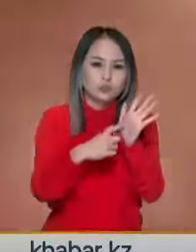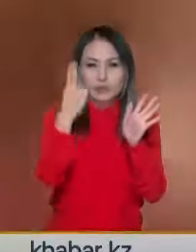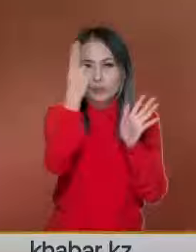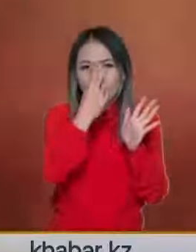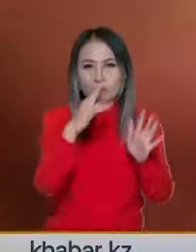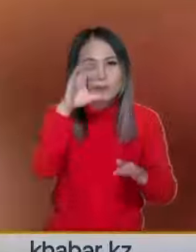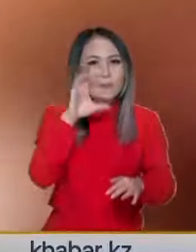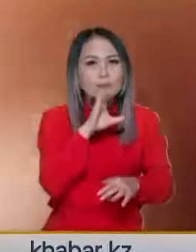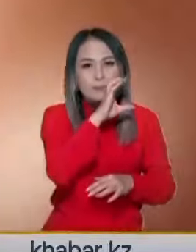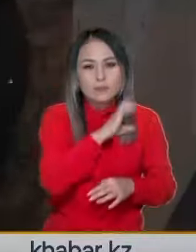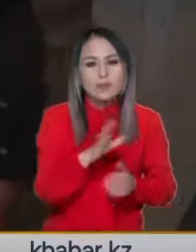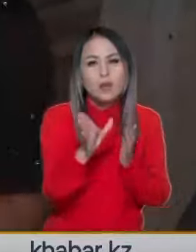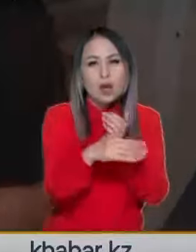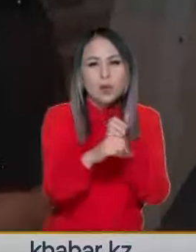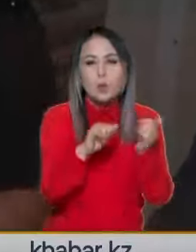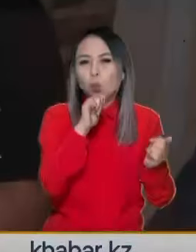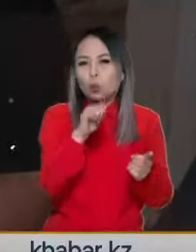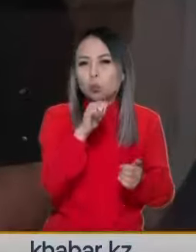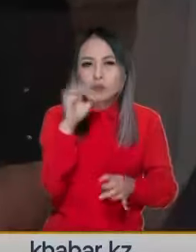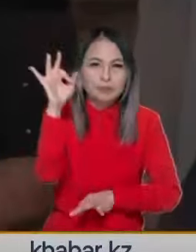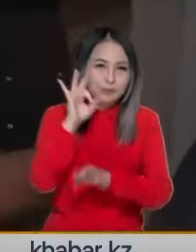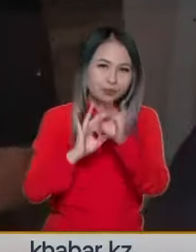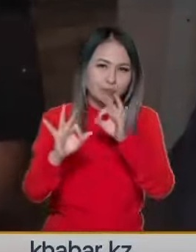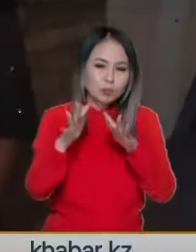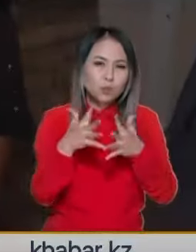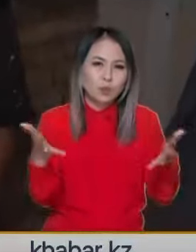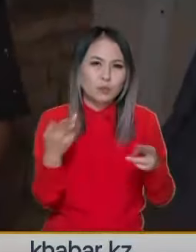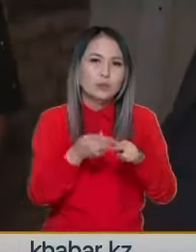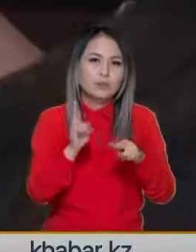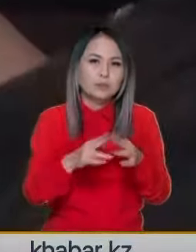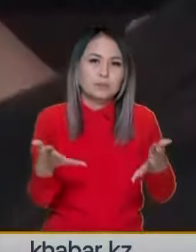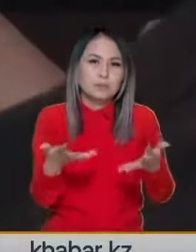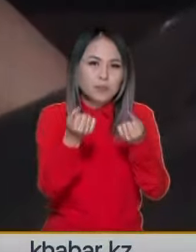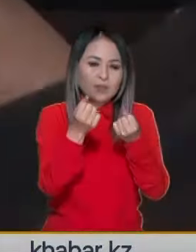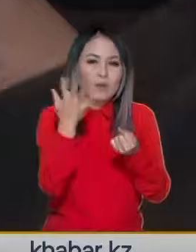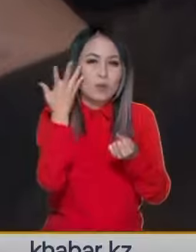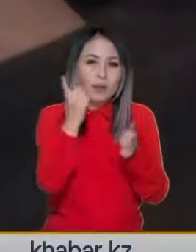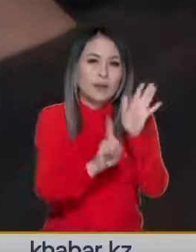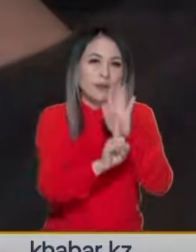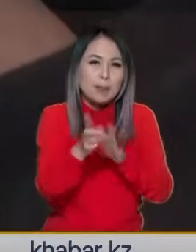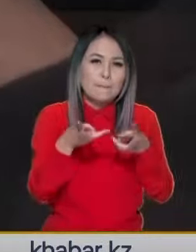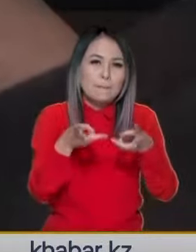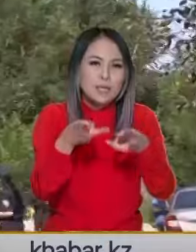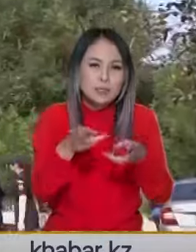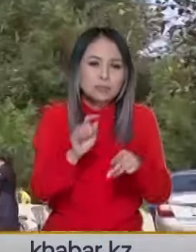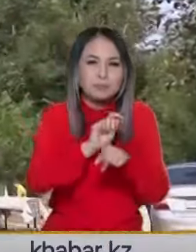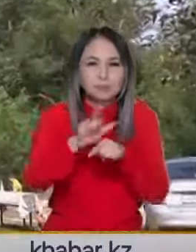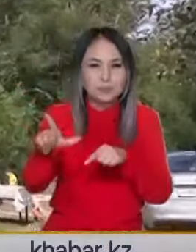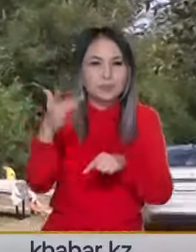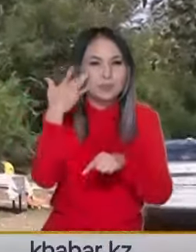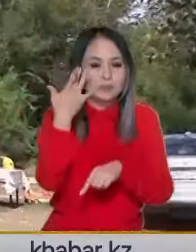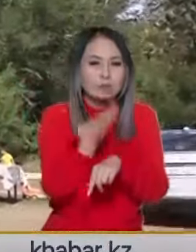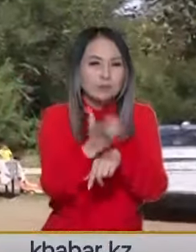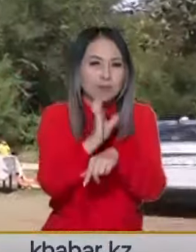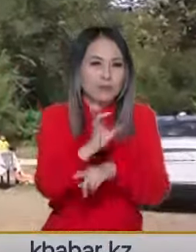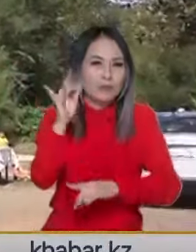Солтүстік Қазақстан, Атырау, Қостанай және Шығыс Қазақстан облыстарында. Сол себепті құтқарушылар жылу маусым басталғалы сақтық шараларын күшейткен. Мәселен,